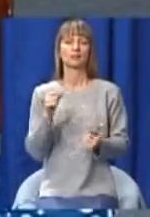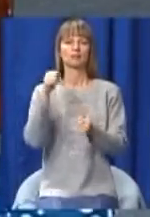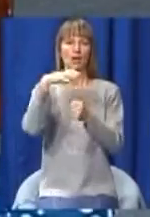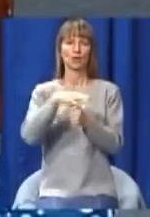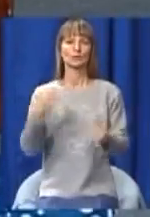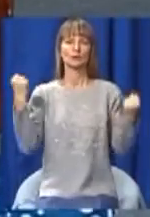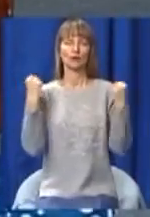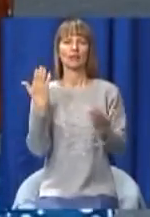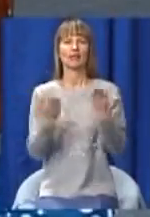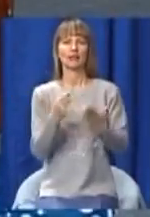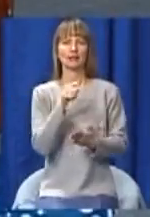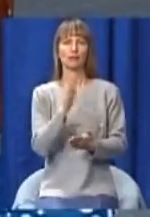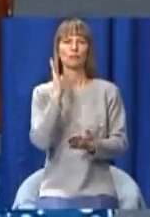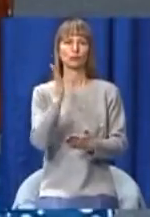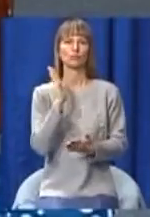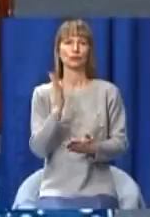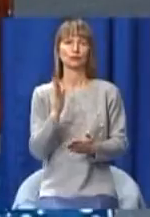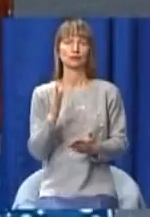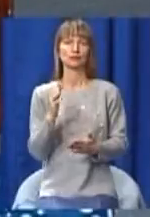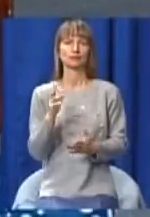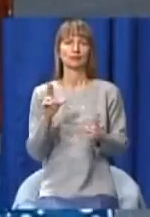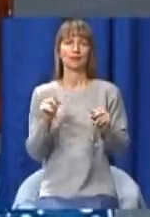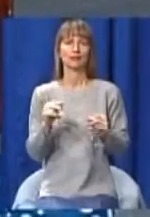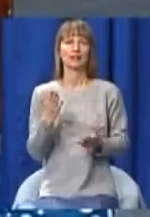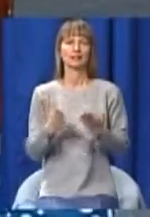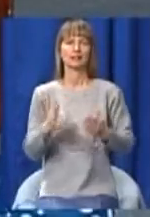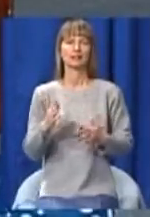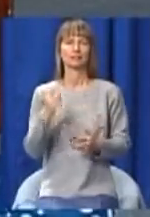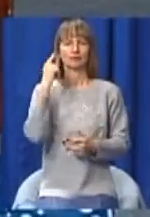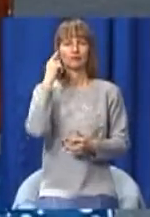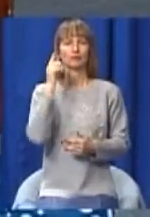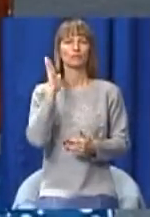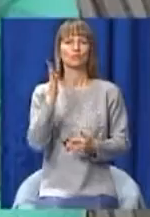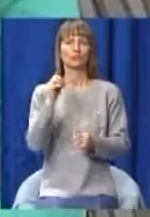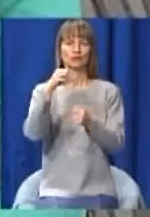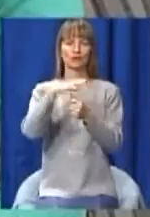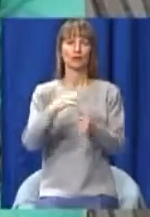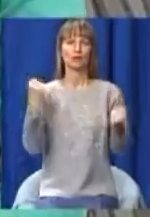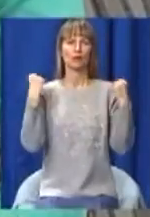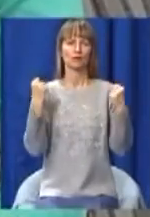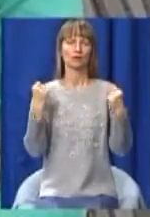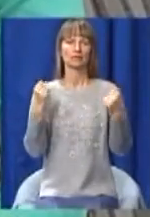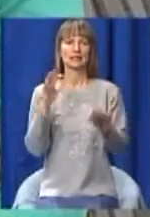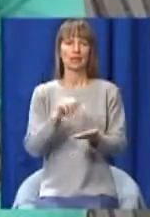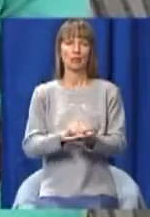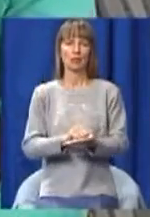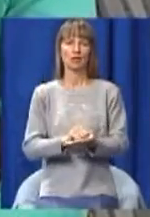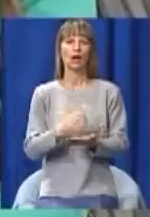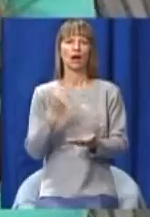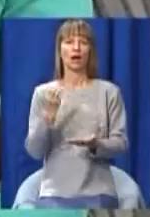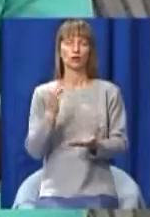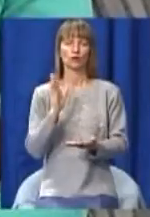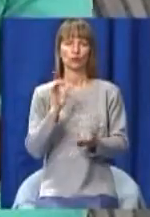парашутний спорт, можливо, тобі в майбутньому стане у нагоді, якщо ти наважишся на такий екстремальний вигляд спорту. А ще повернемося до